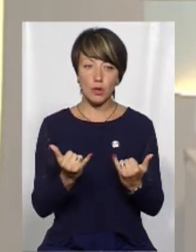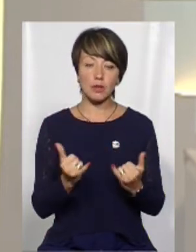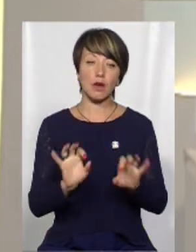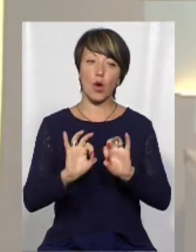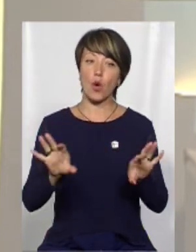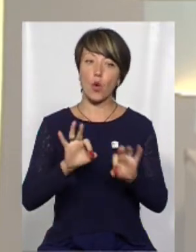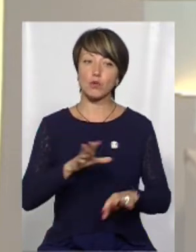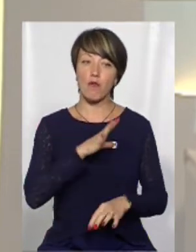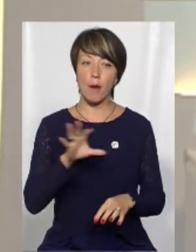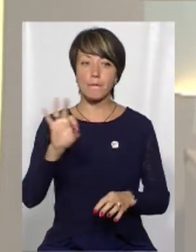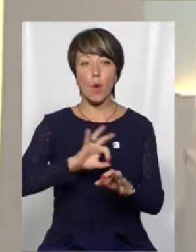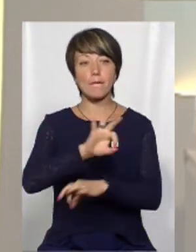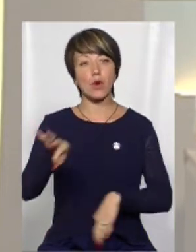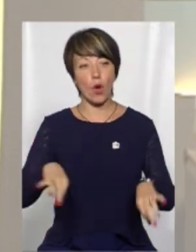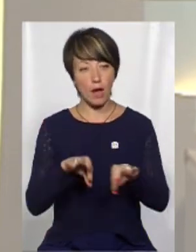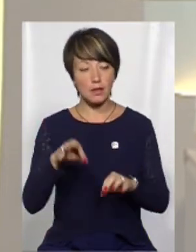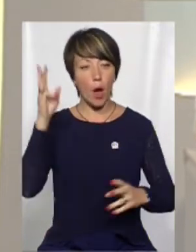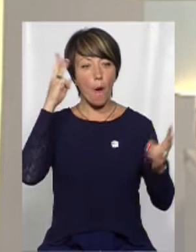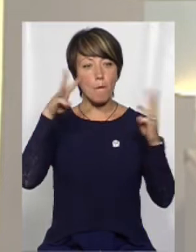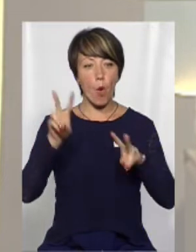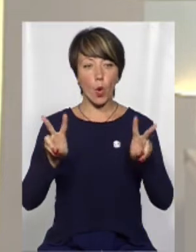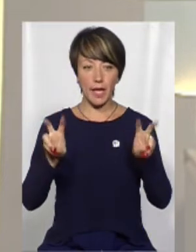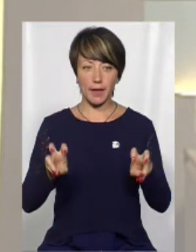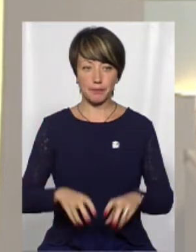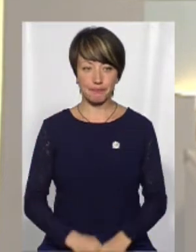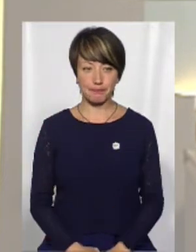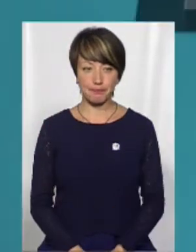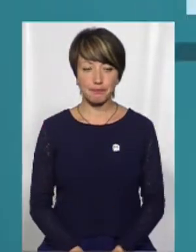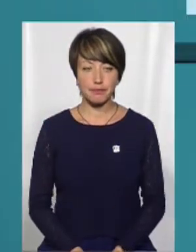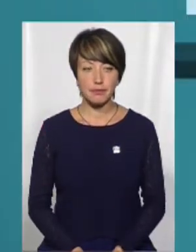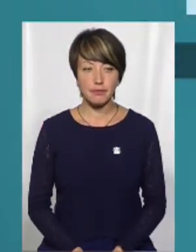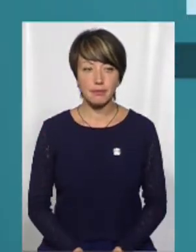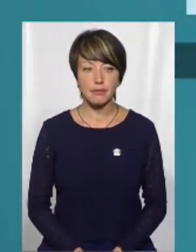ранку» розповідала про проєкт «Модні». Дивимось.